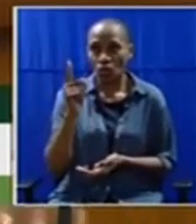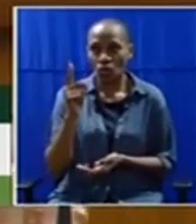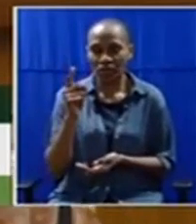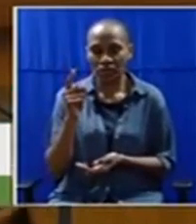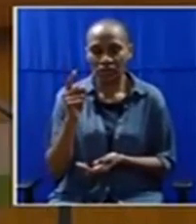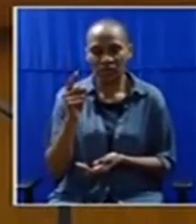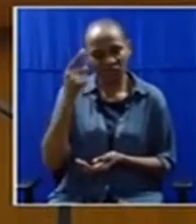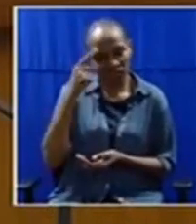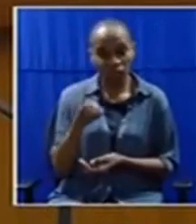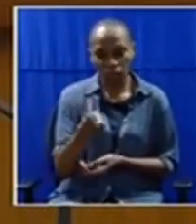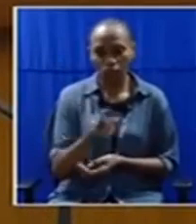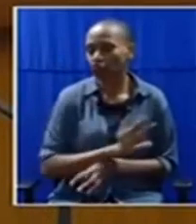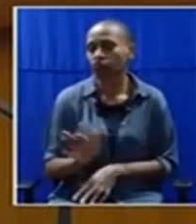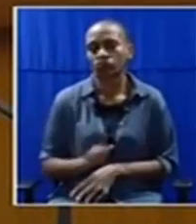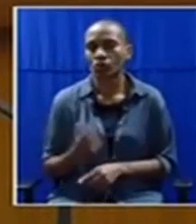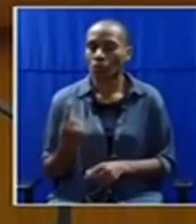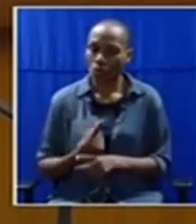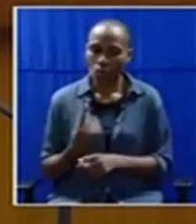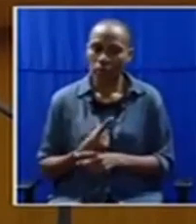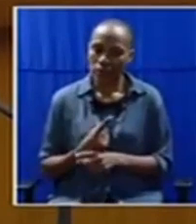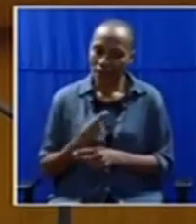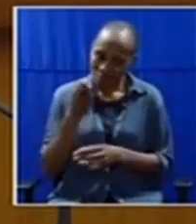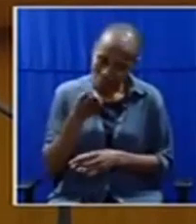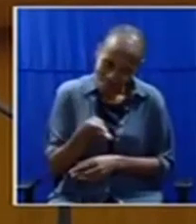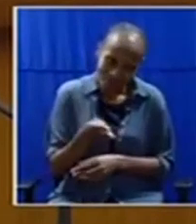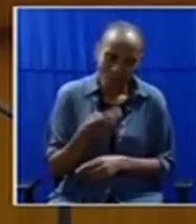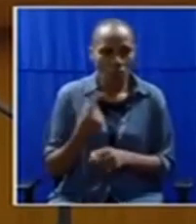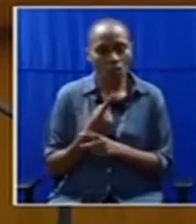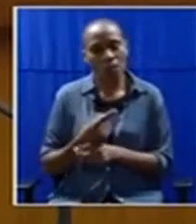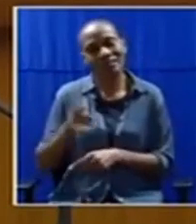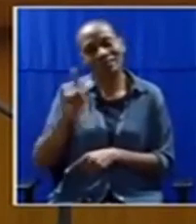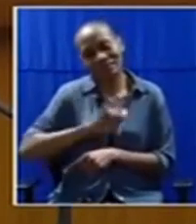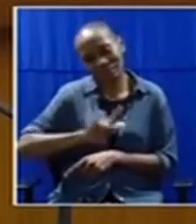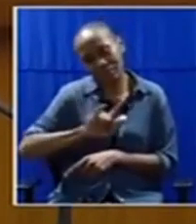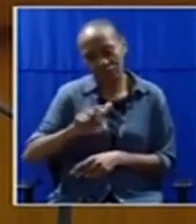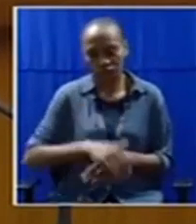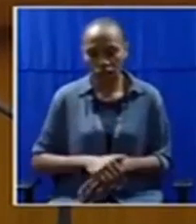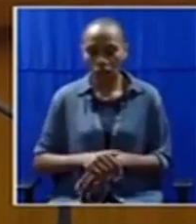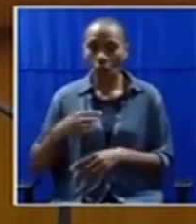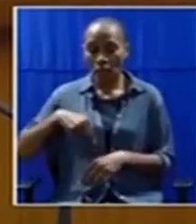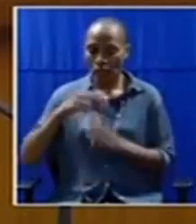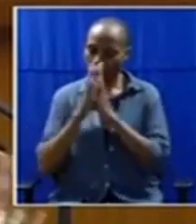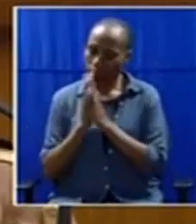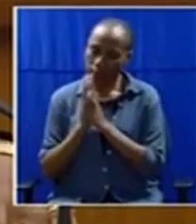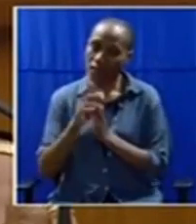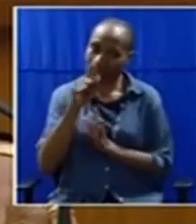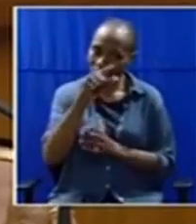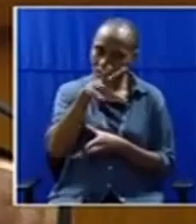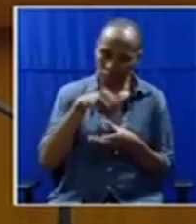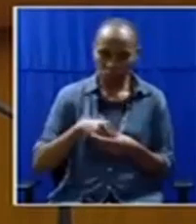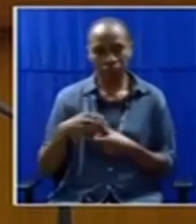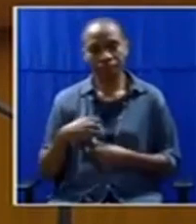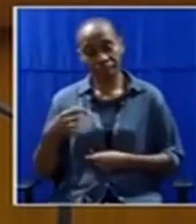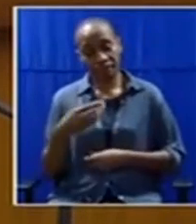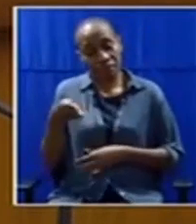uyanithanza. Sinani emkhulekweni. Ngimelabe kunene endzaweni lapho bekufanele kume khona Chief Whip,